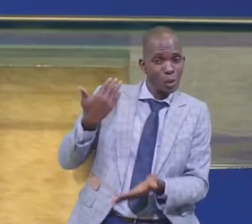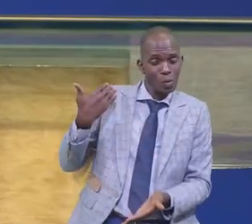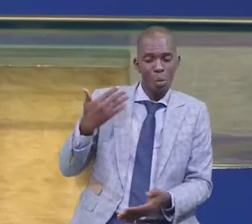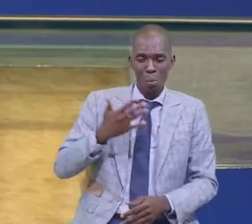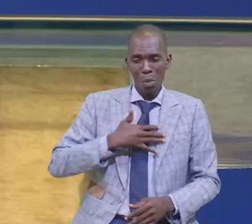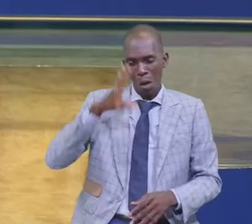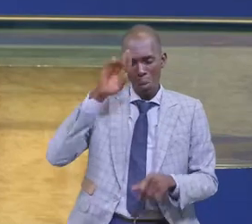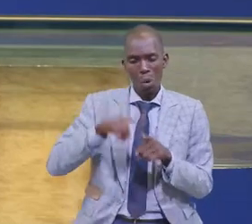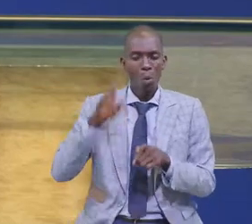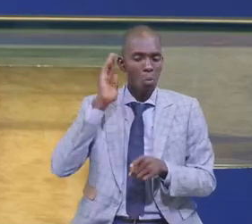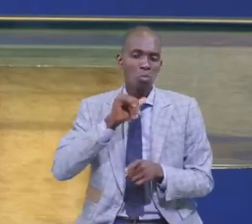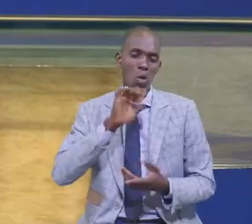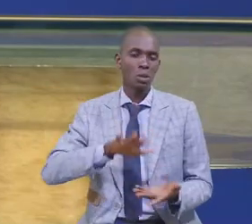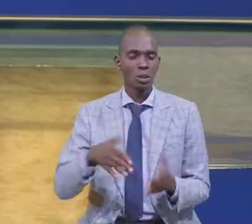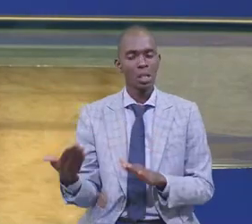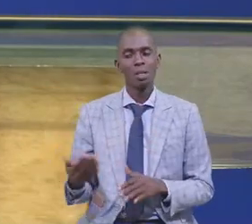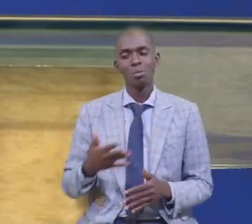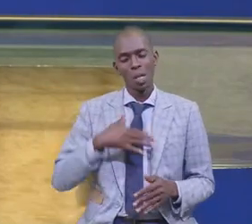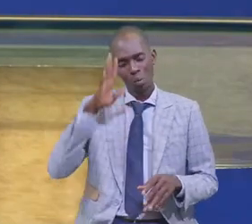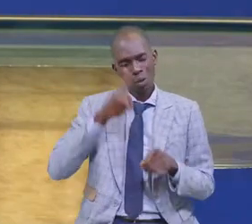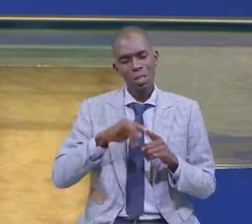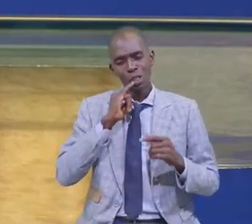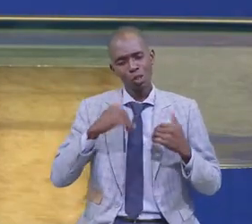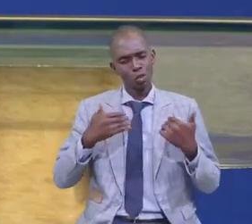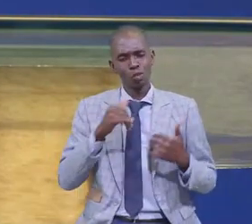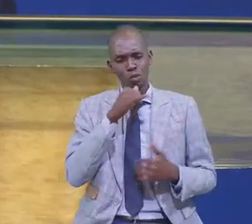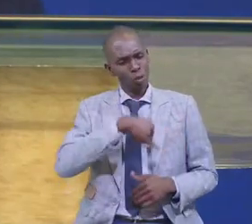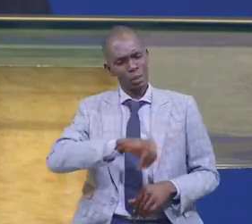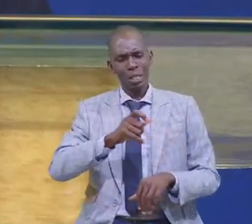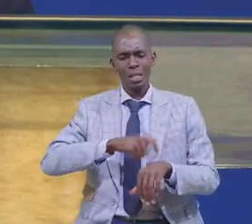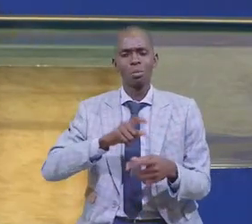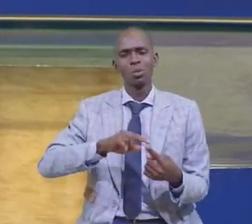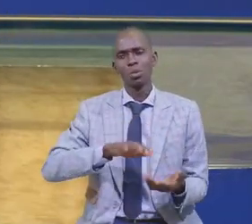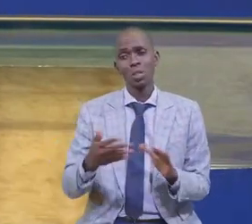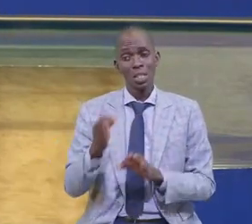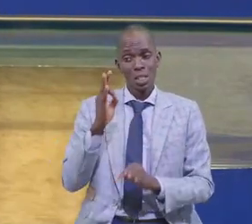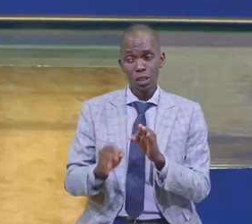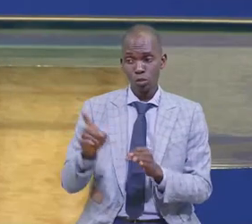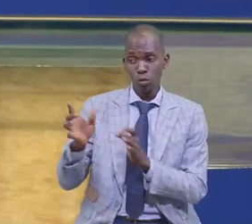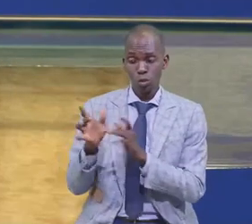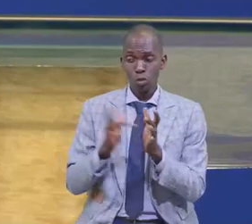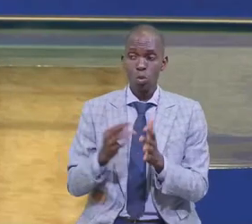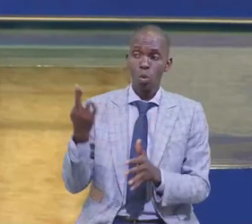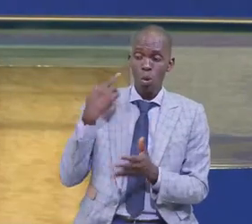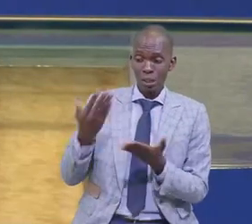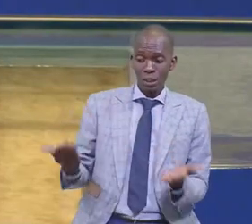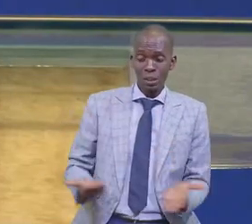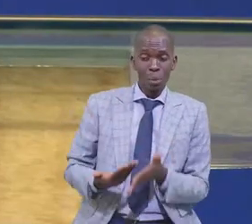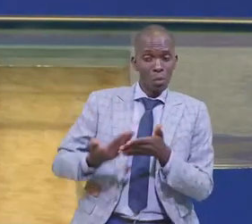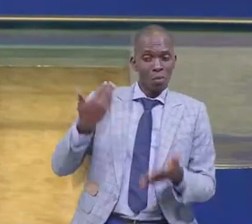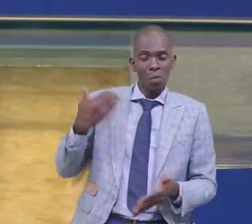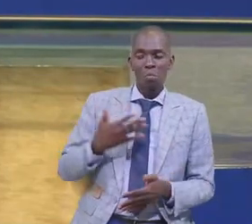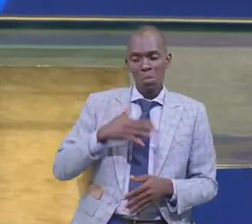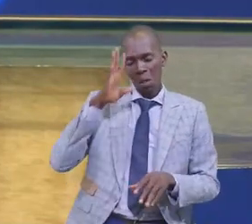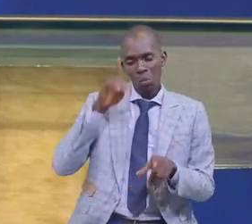ici, mon frère ne serait pas mort. » Il est jeune, il ne devait pas mourir. Si tu étais ici, il ne serait